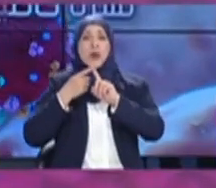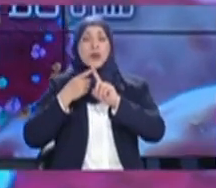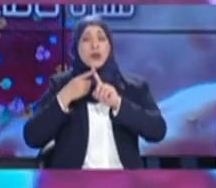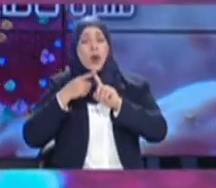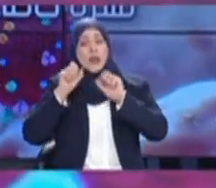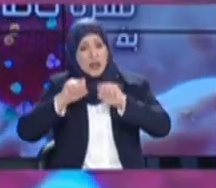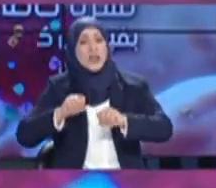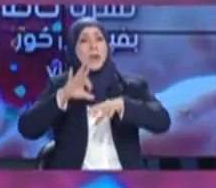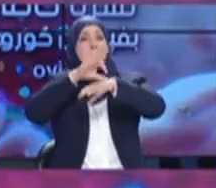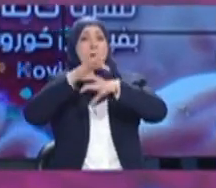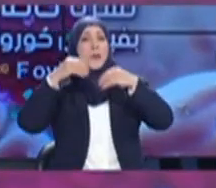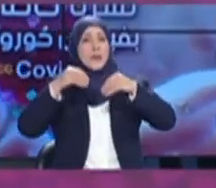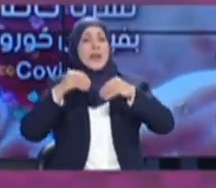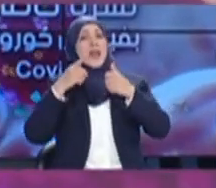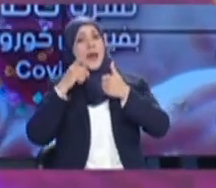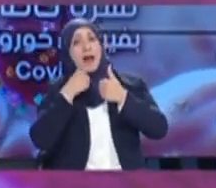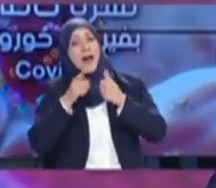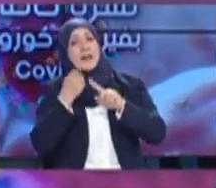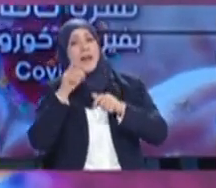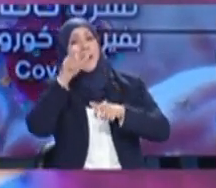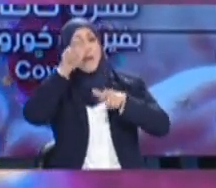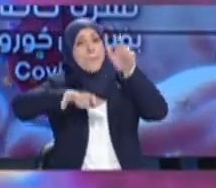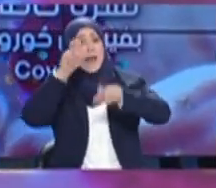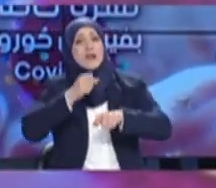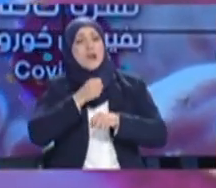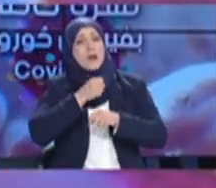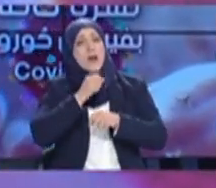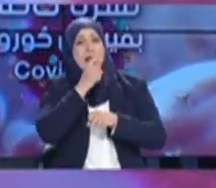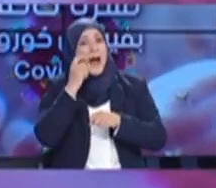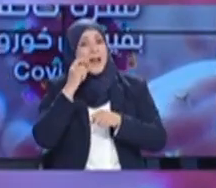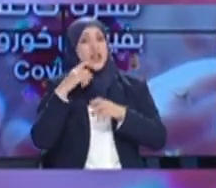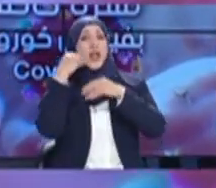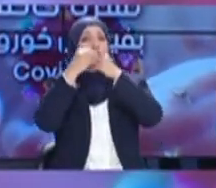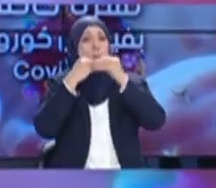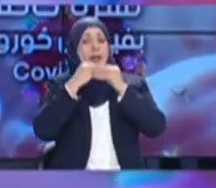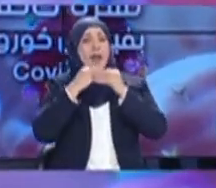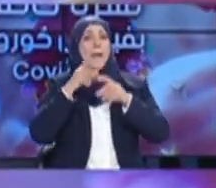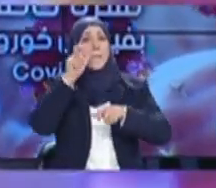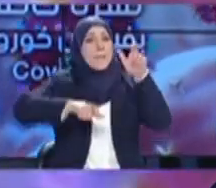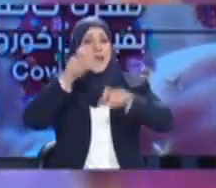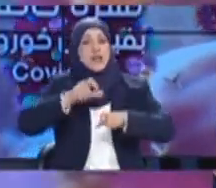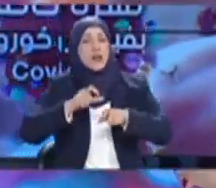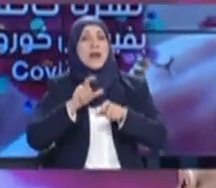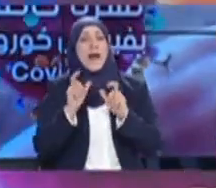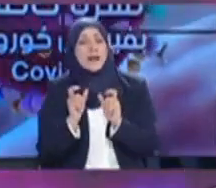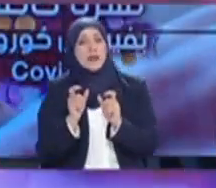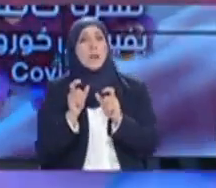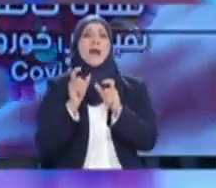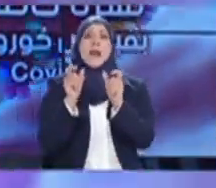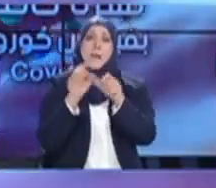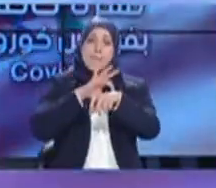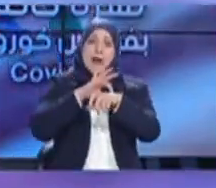التهلكة، خاصة الناس اللي عندها أمراض مزمنة. إذا معك دكتور قبل ما نبدأ وخلينا نتحدثوا على القطاع